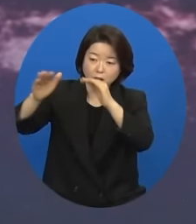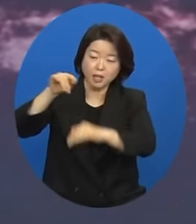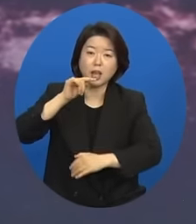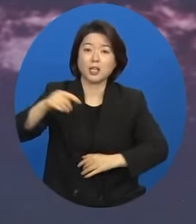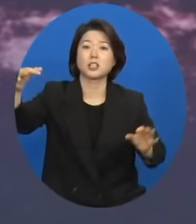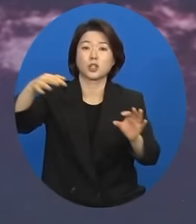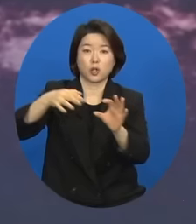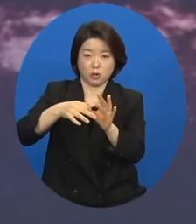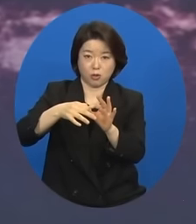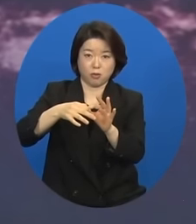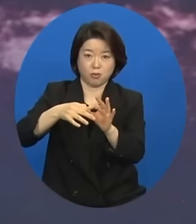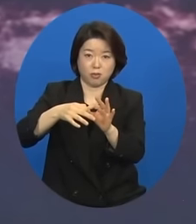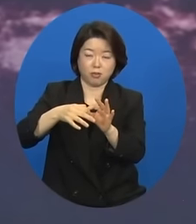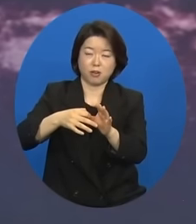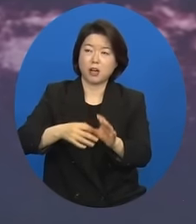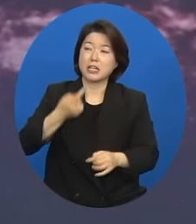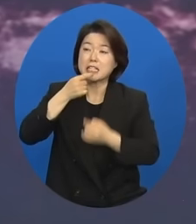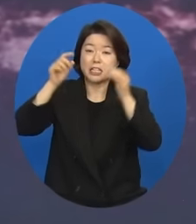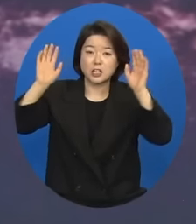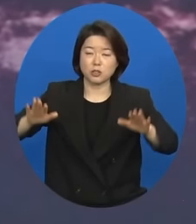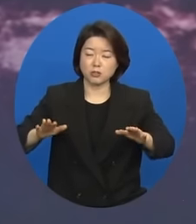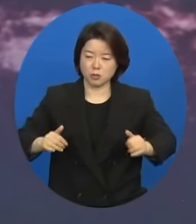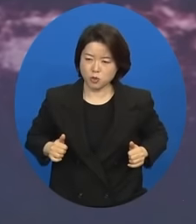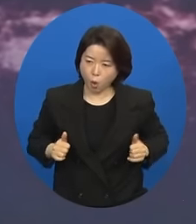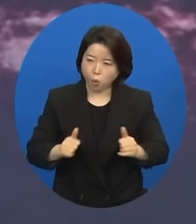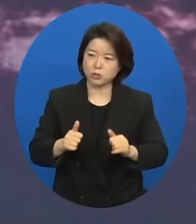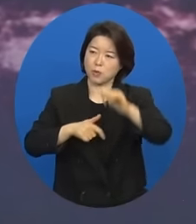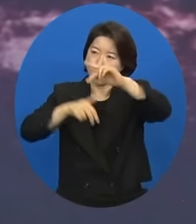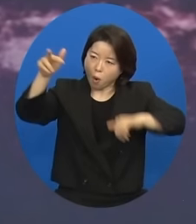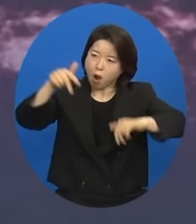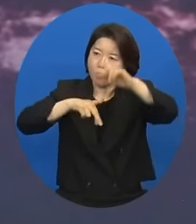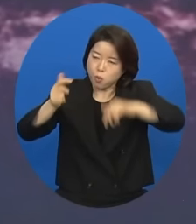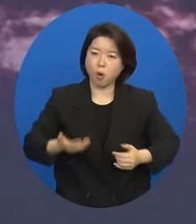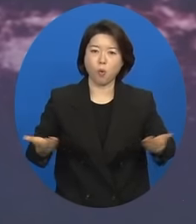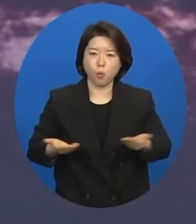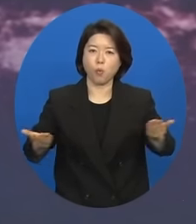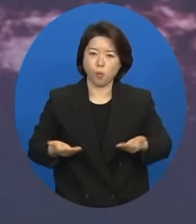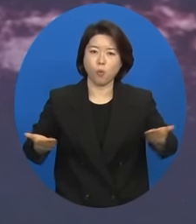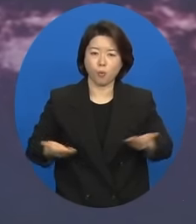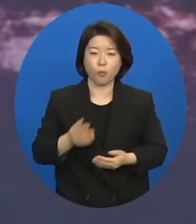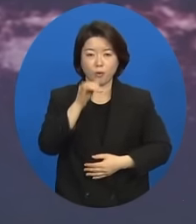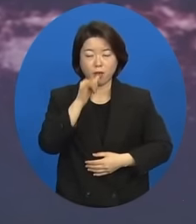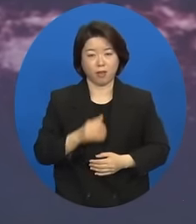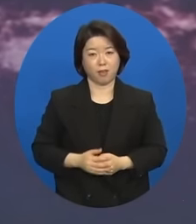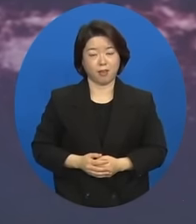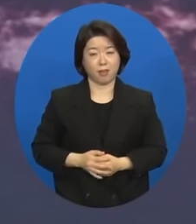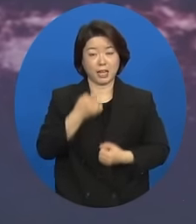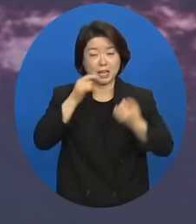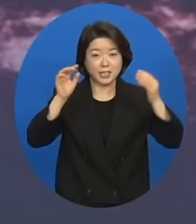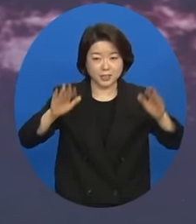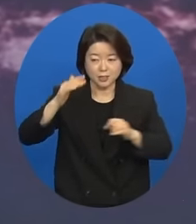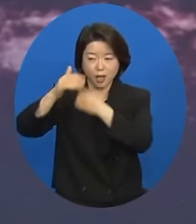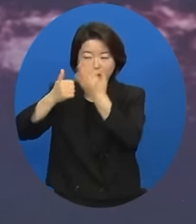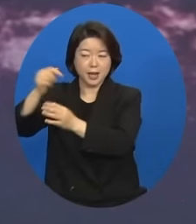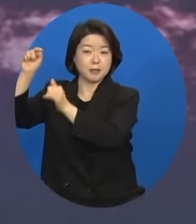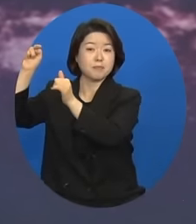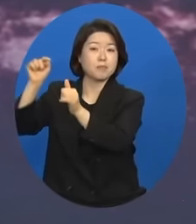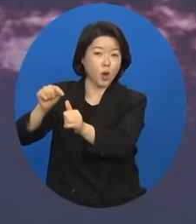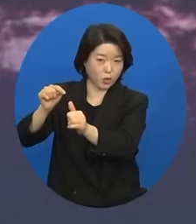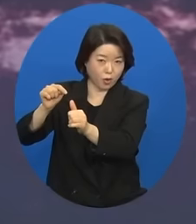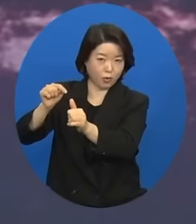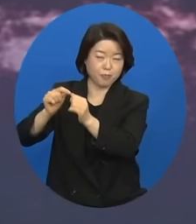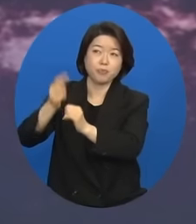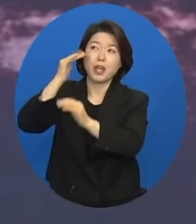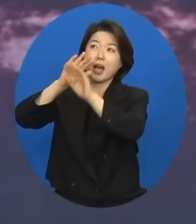그다음에 천사들이 열심히 일을 하고 있어요 천사들은 하나님의 명령을 받아서